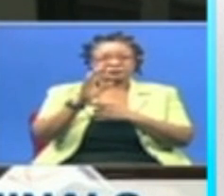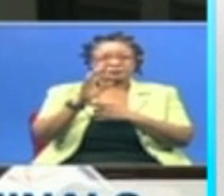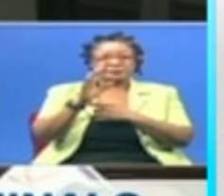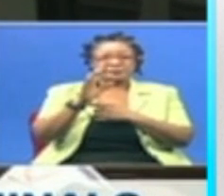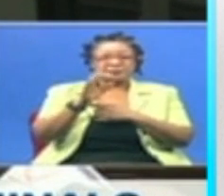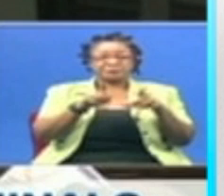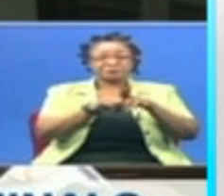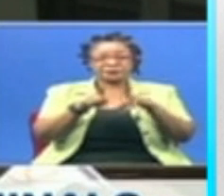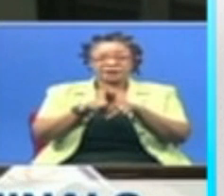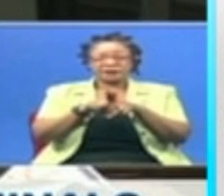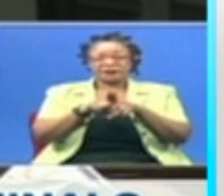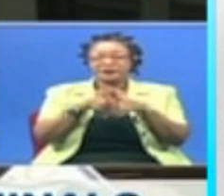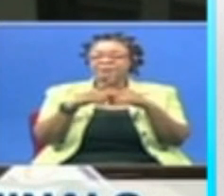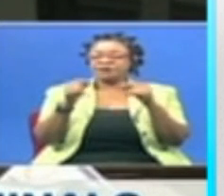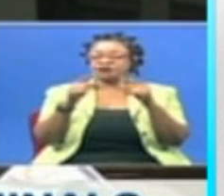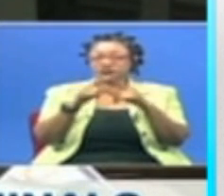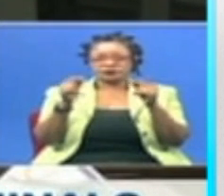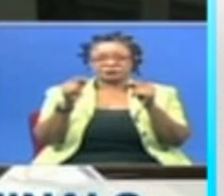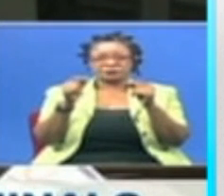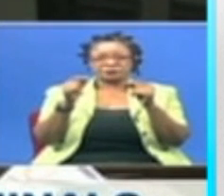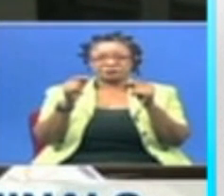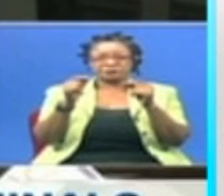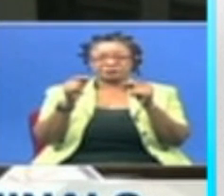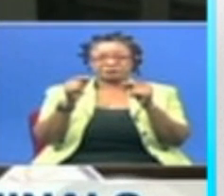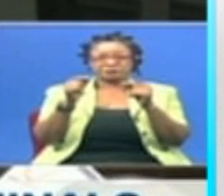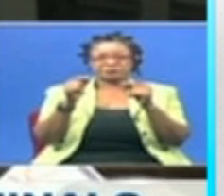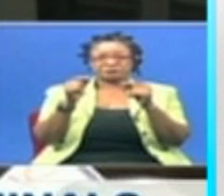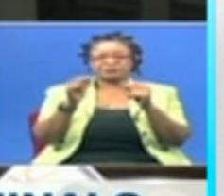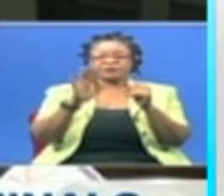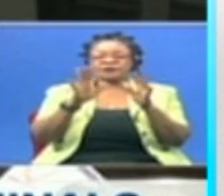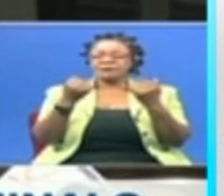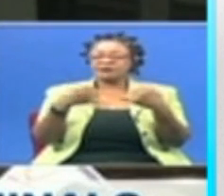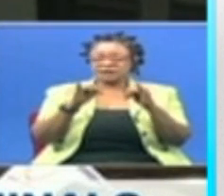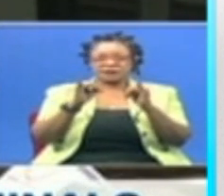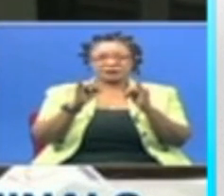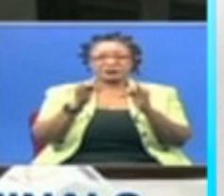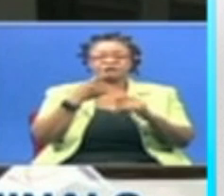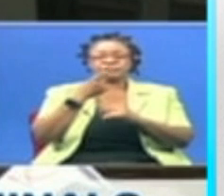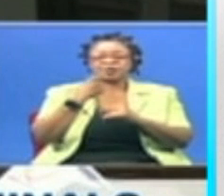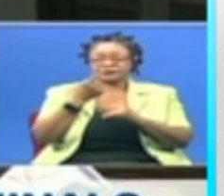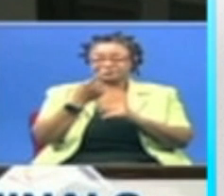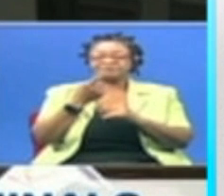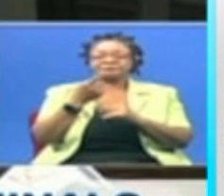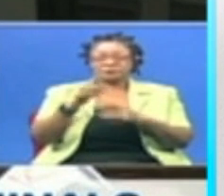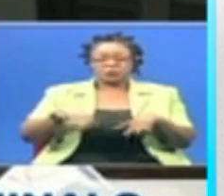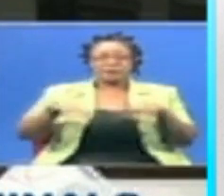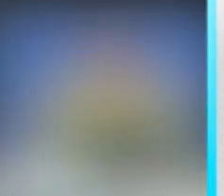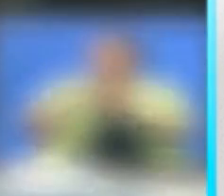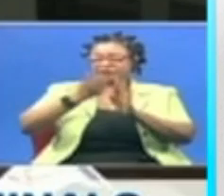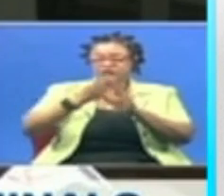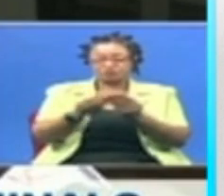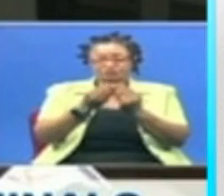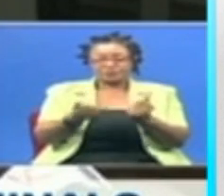And the message they have been trying to send has reached us. We have had